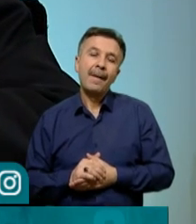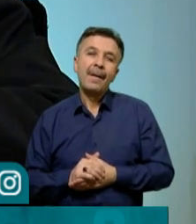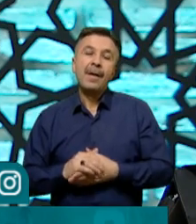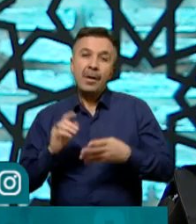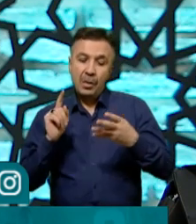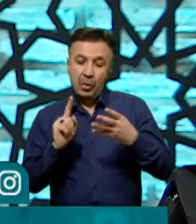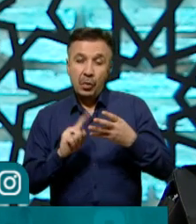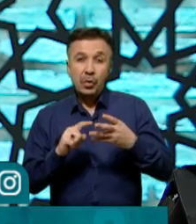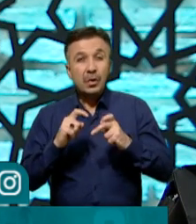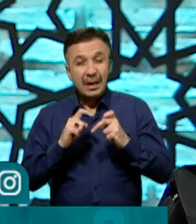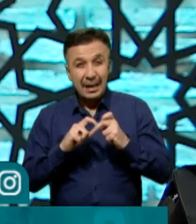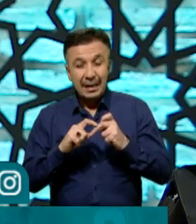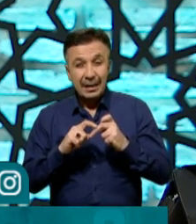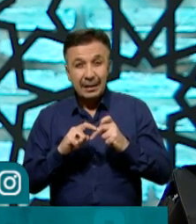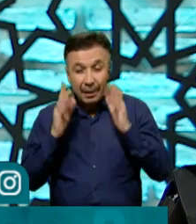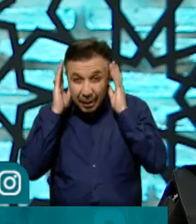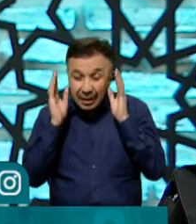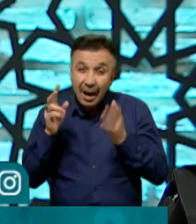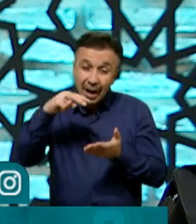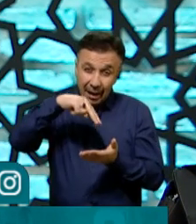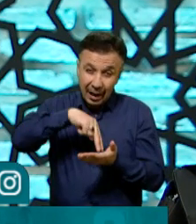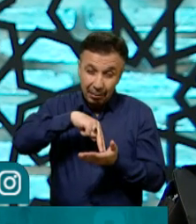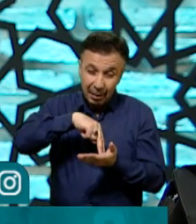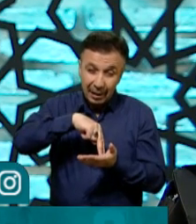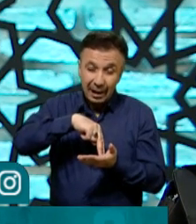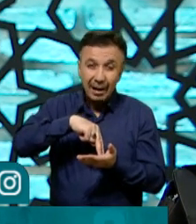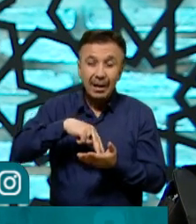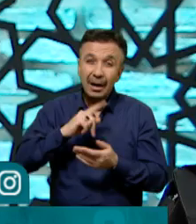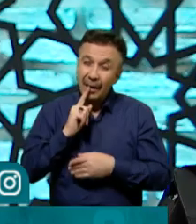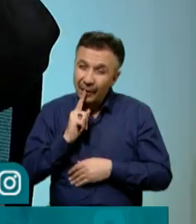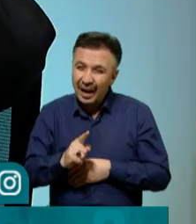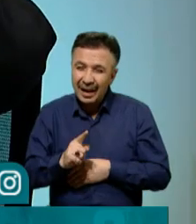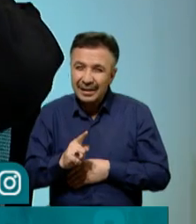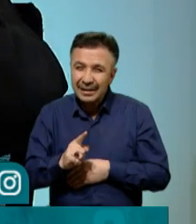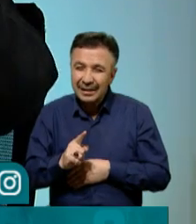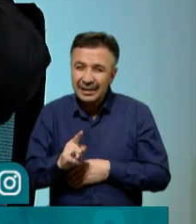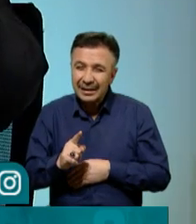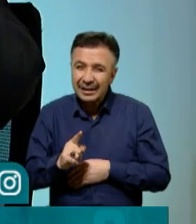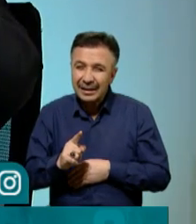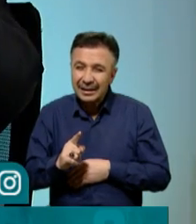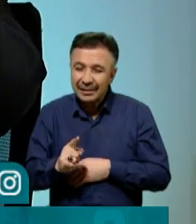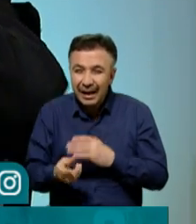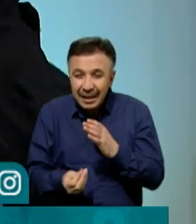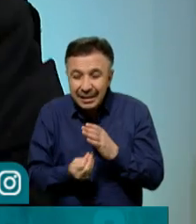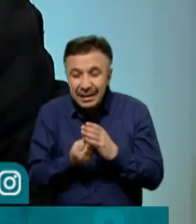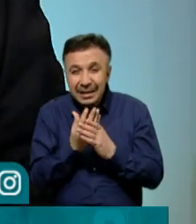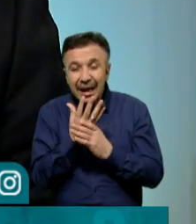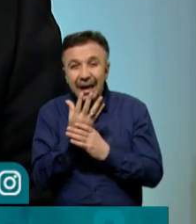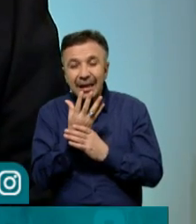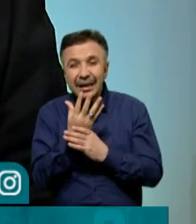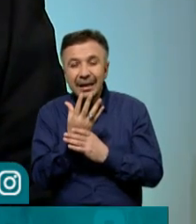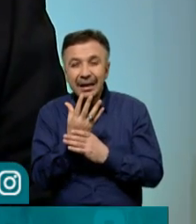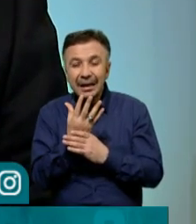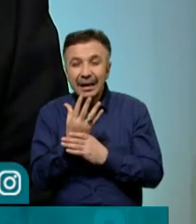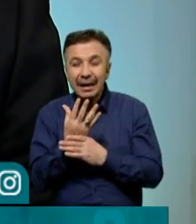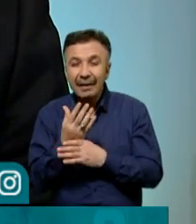üçüncü rekata kalkmakla farzlık buradan çıkar, son teşehhüde gider, namazı